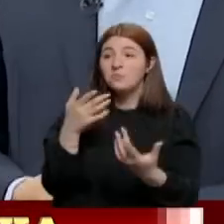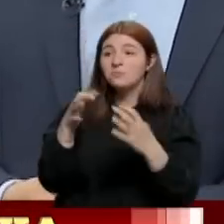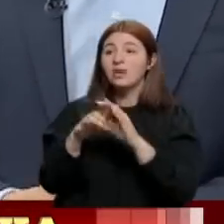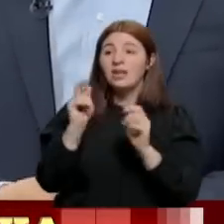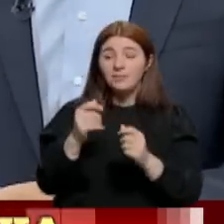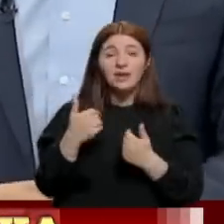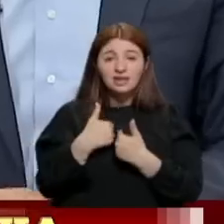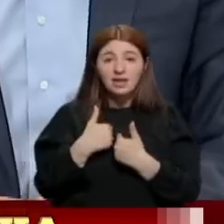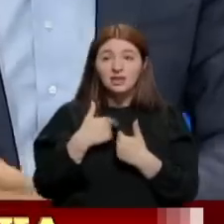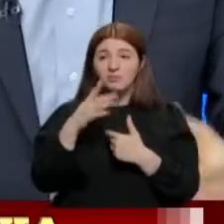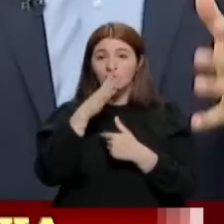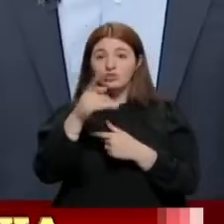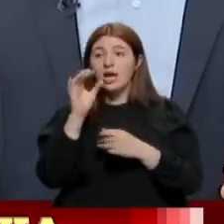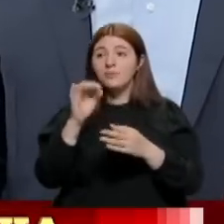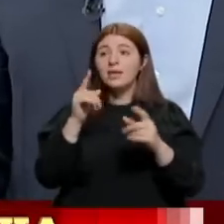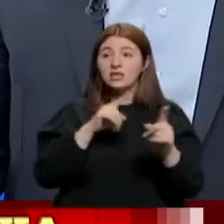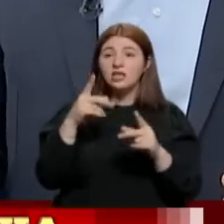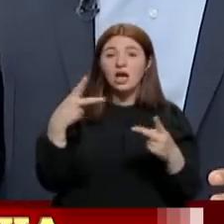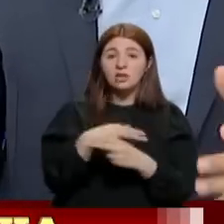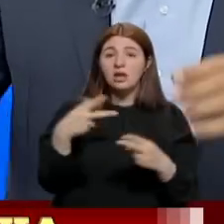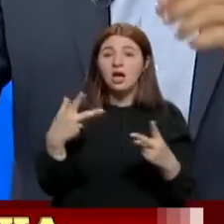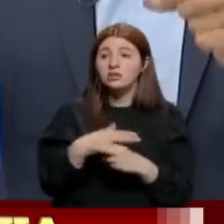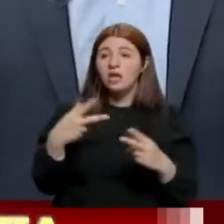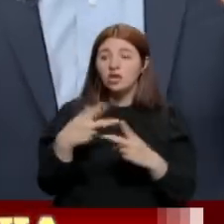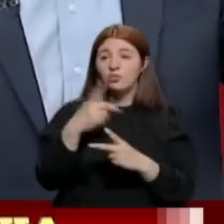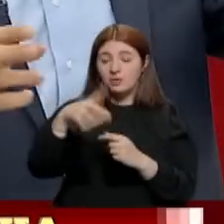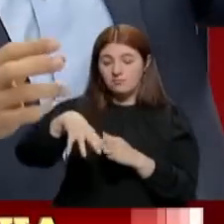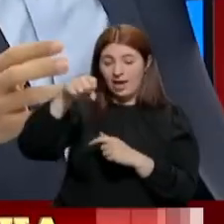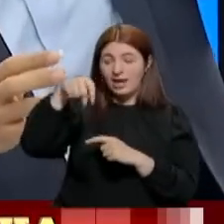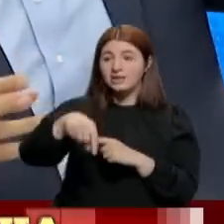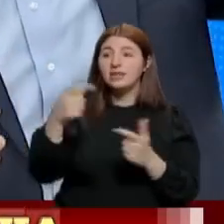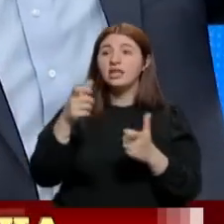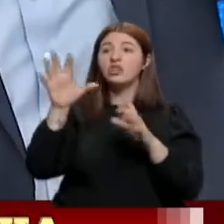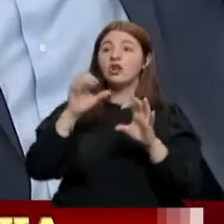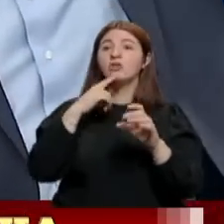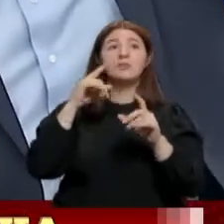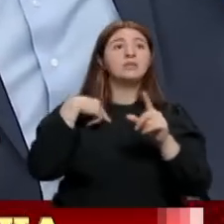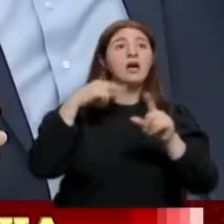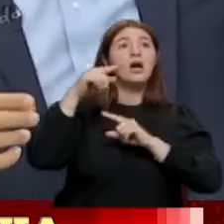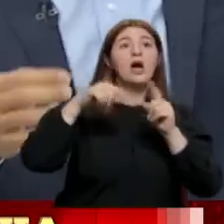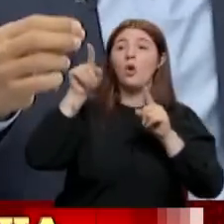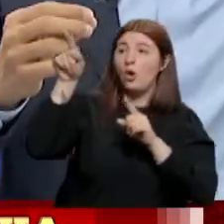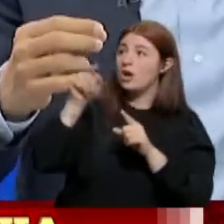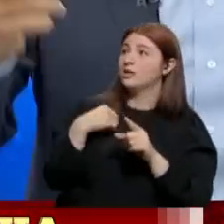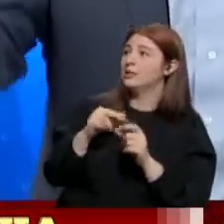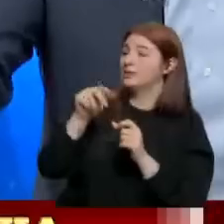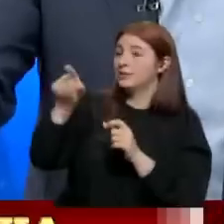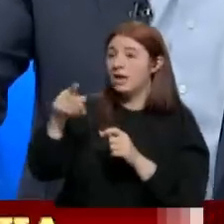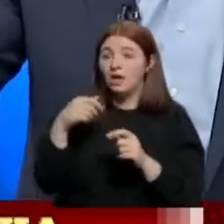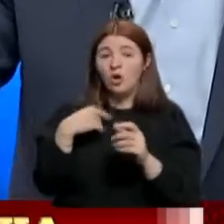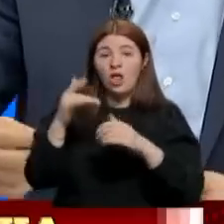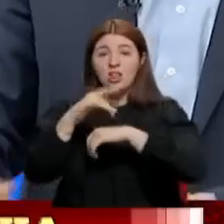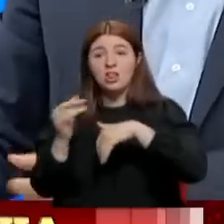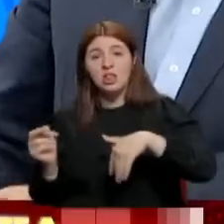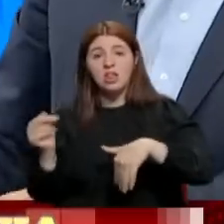bağlantı kurarken evet, biliyorsun sürekli internetimiz kesiliyordu. Bir merkezde nerede çekiyordu bize, biz tepelik yer gösteriyordu. Oraya çıkıyorduk ki size